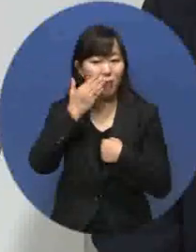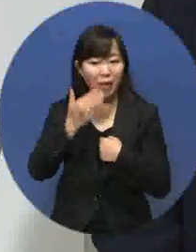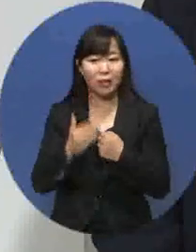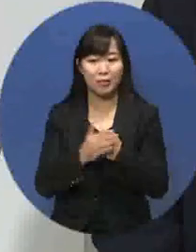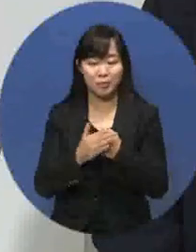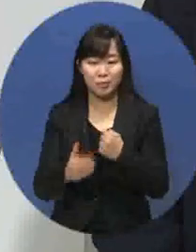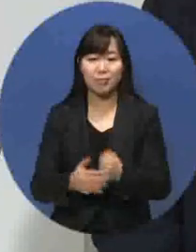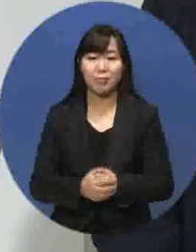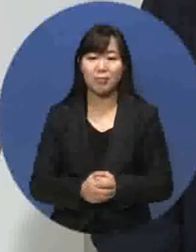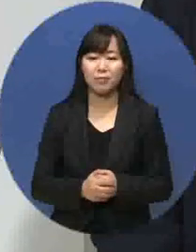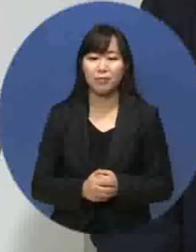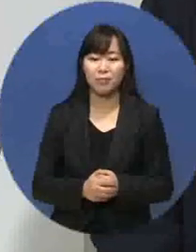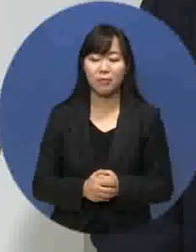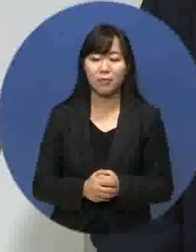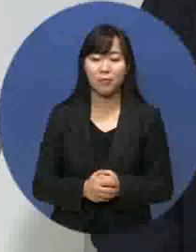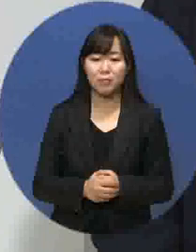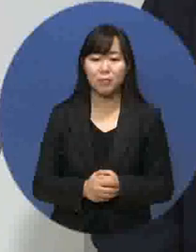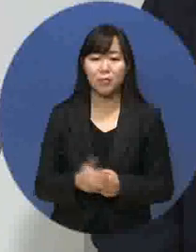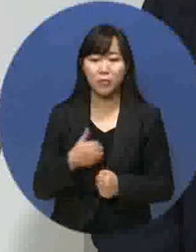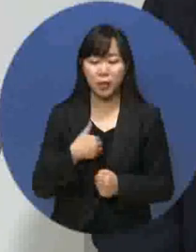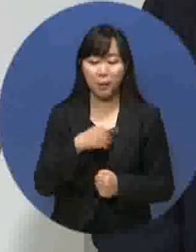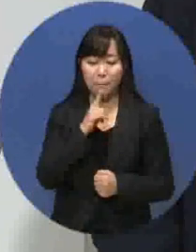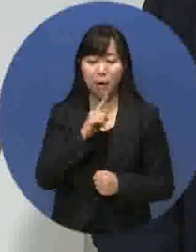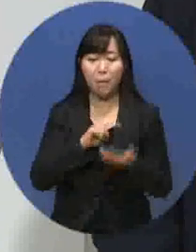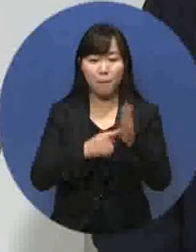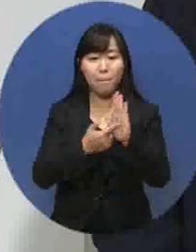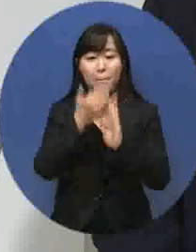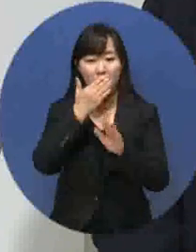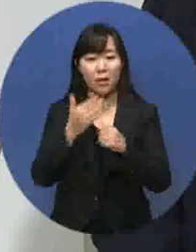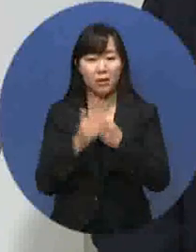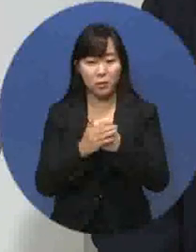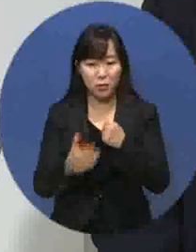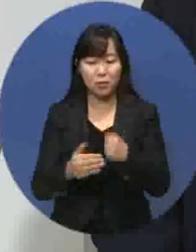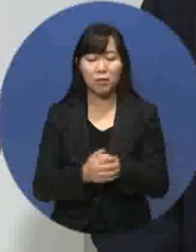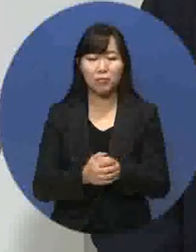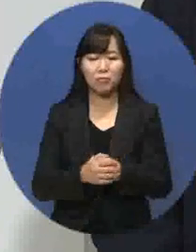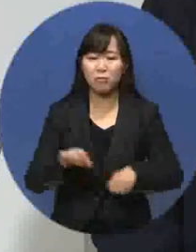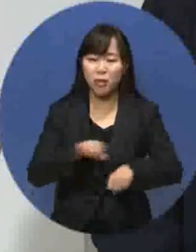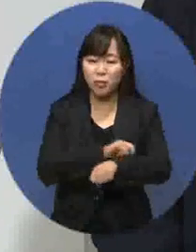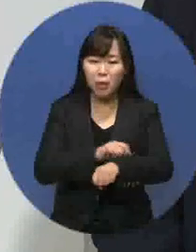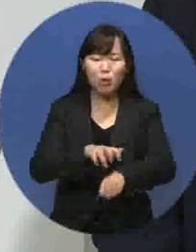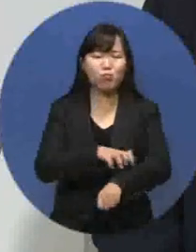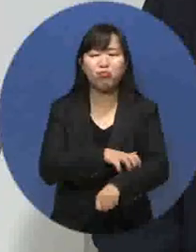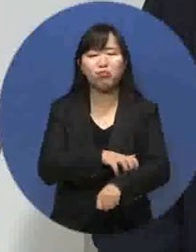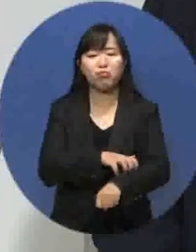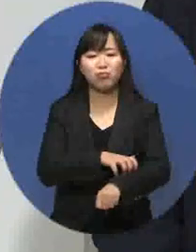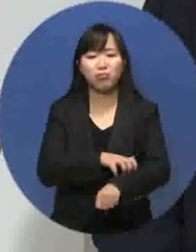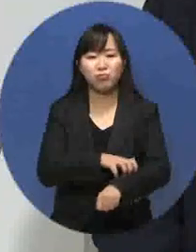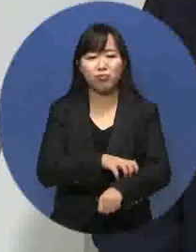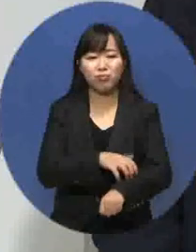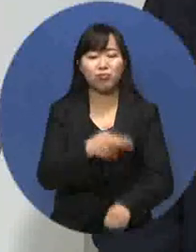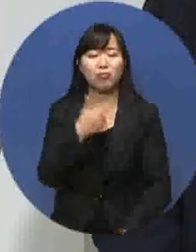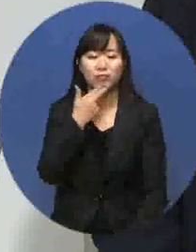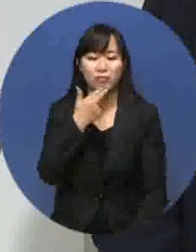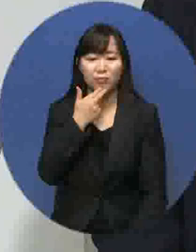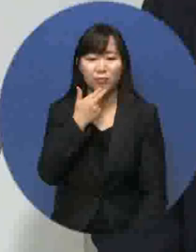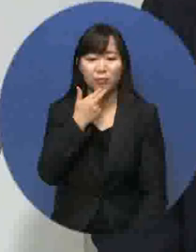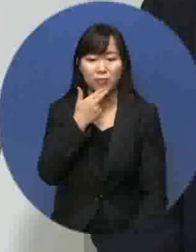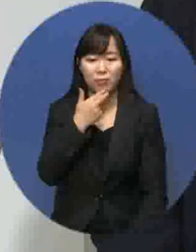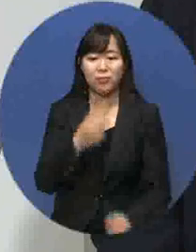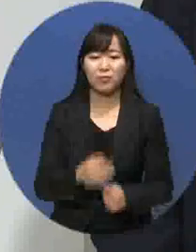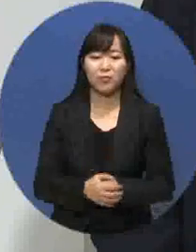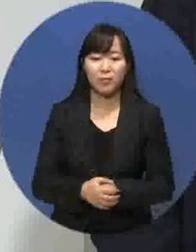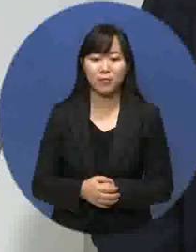들을 수 있고 또 이제 말로 표현할 수 있고 하니까 뭐 크게 뭐 불편한 건